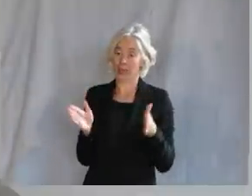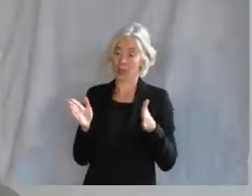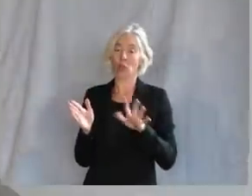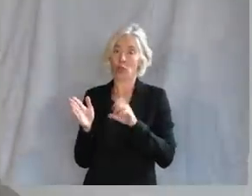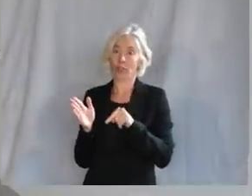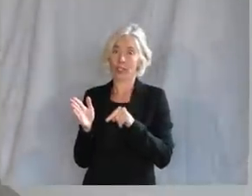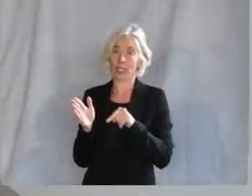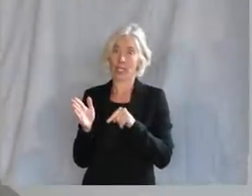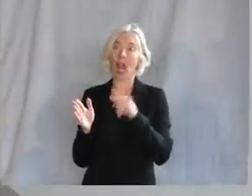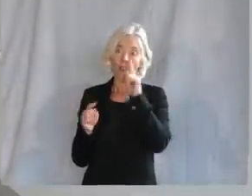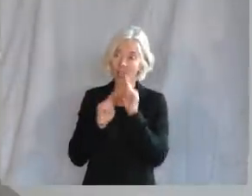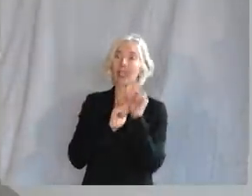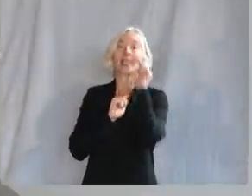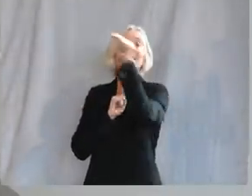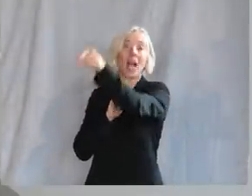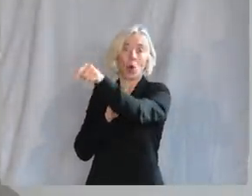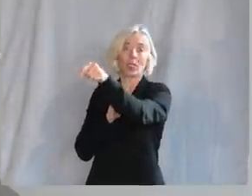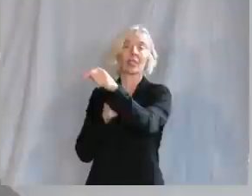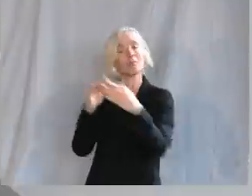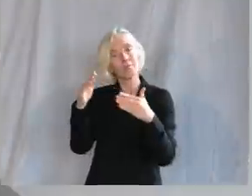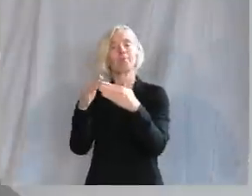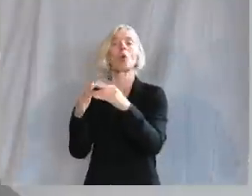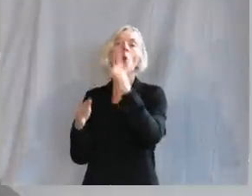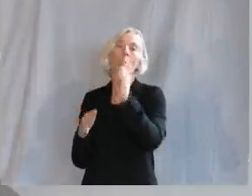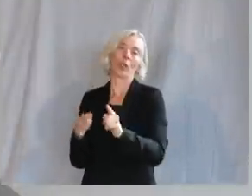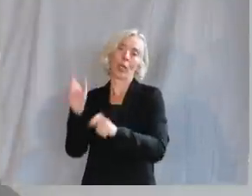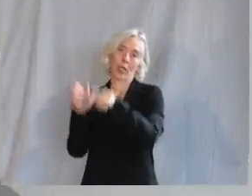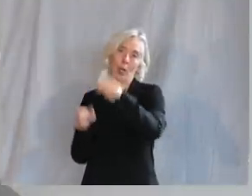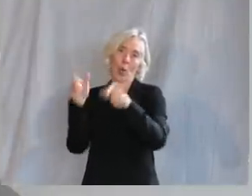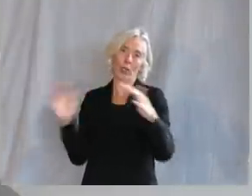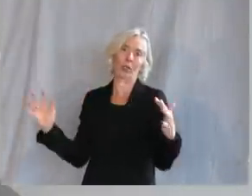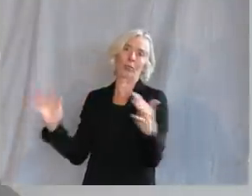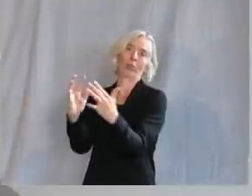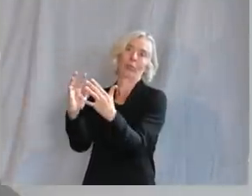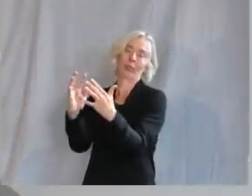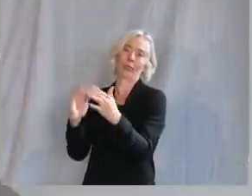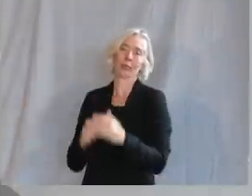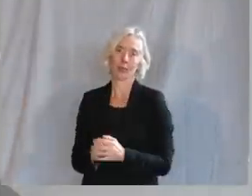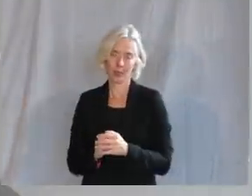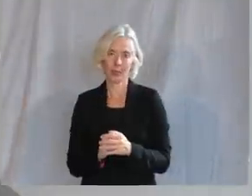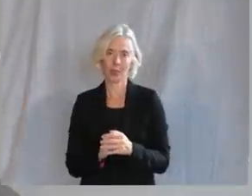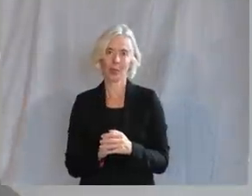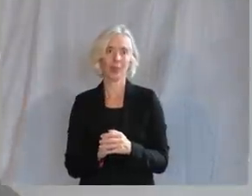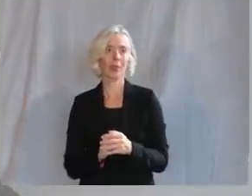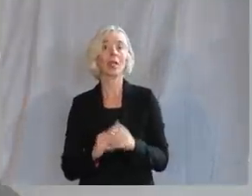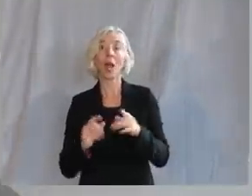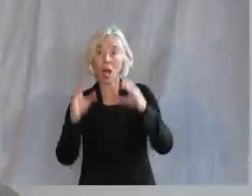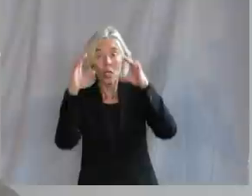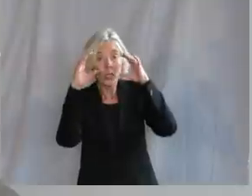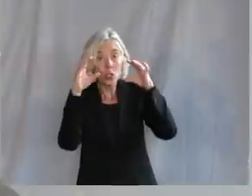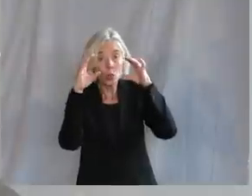100 Teilnehmende unter freiem Himmel erlaubt sind. Zuschauerinnen und Zuschauer, sowohl